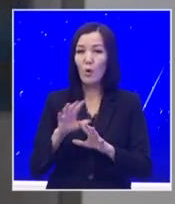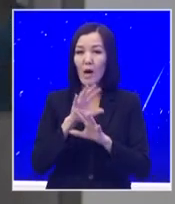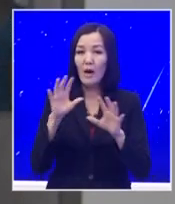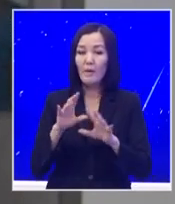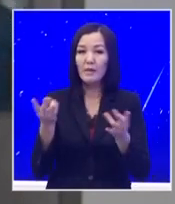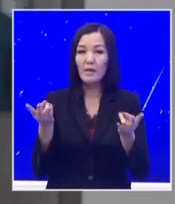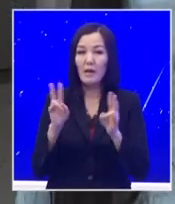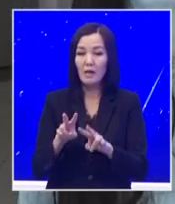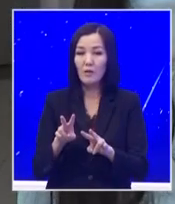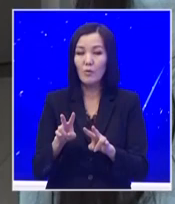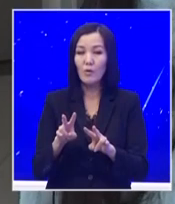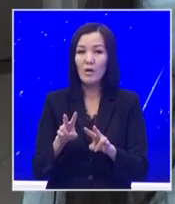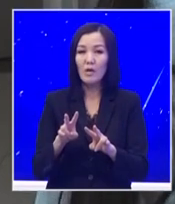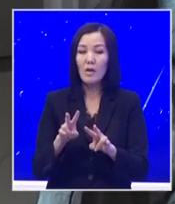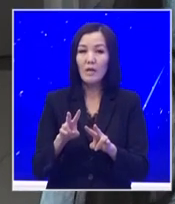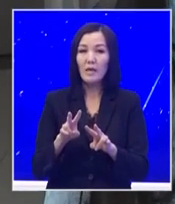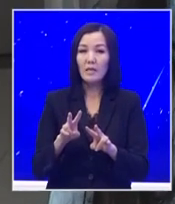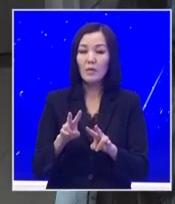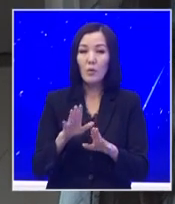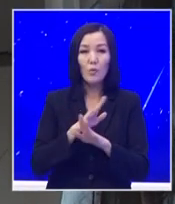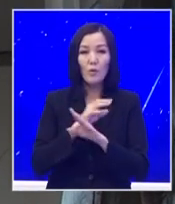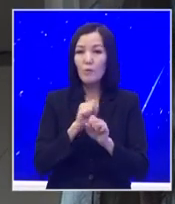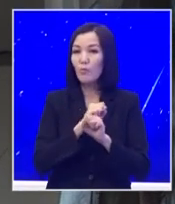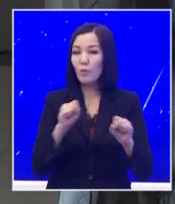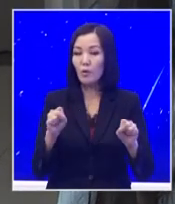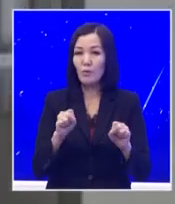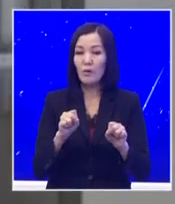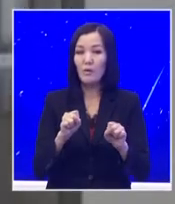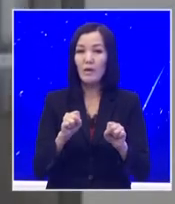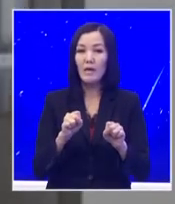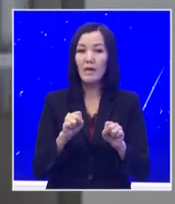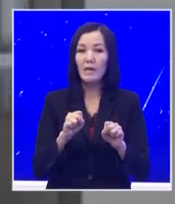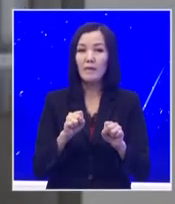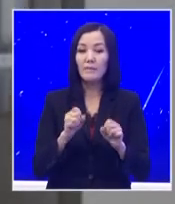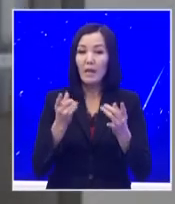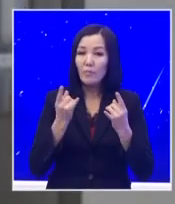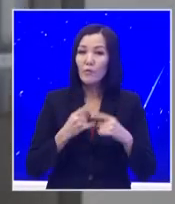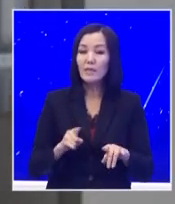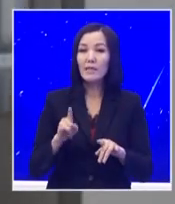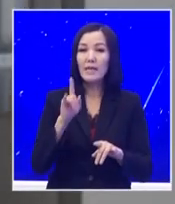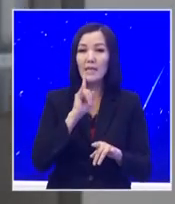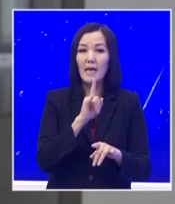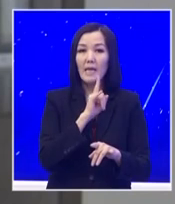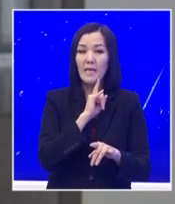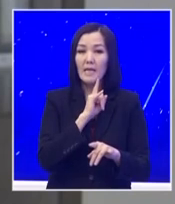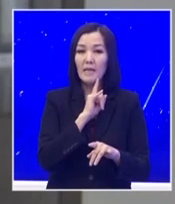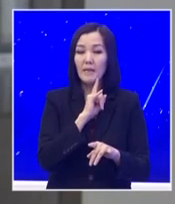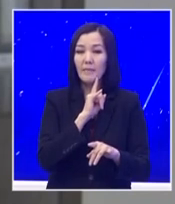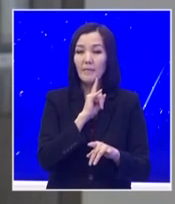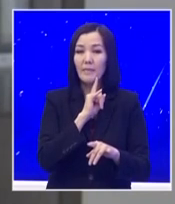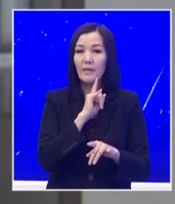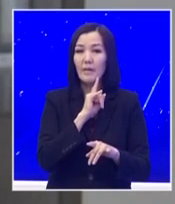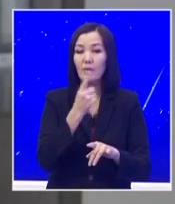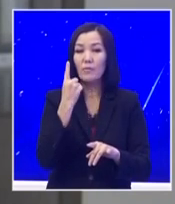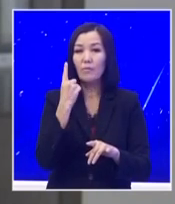бала жетісін болдырмау. Бізде пациенттер босанатын әйел бізде әртүрлі болмайды біз үшін. Олар біреу